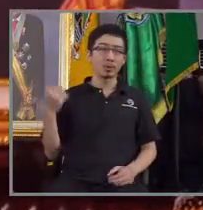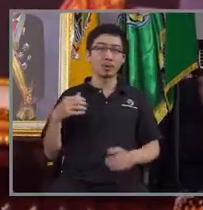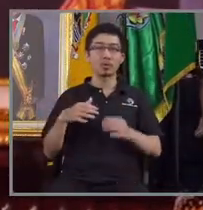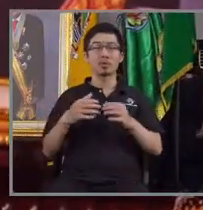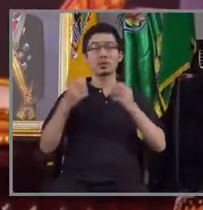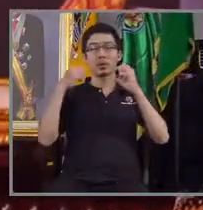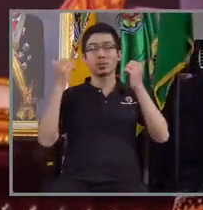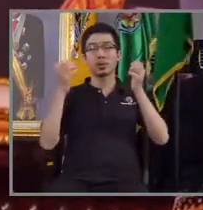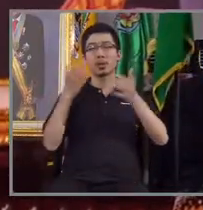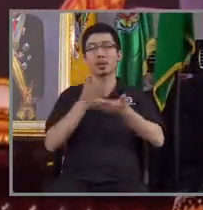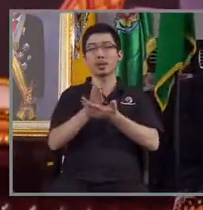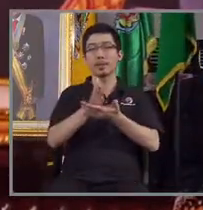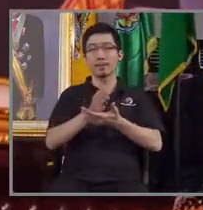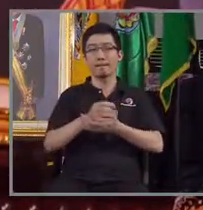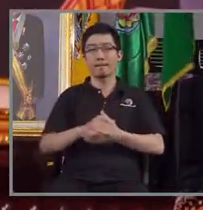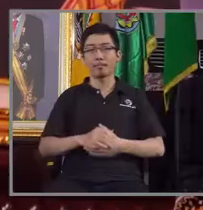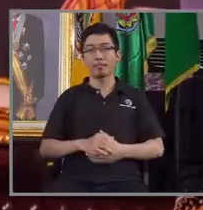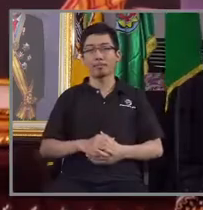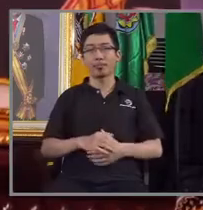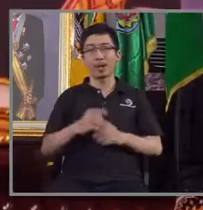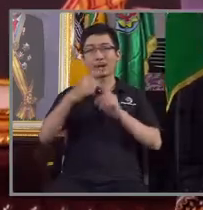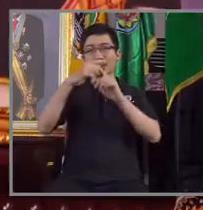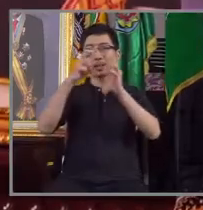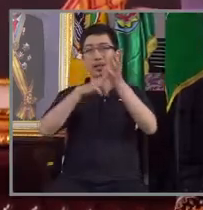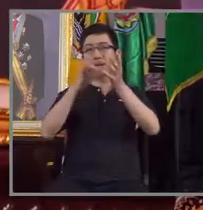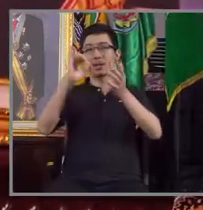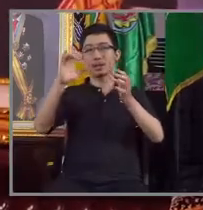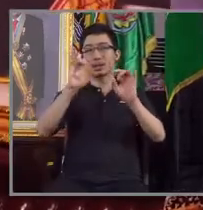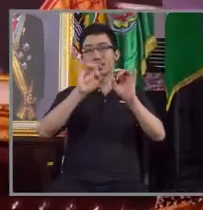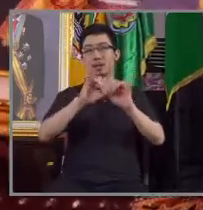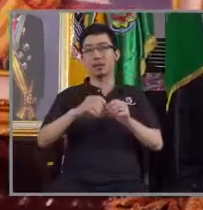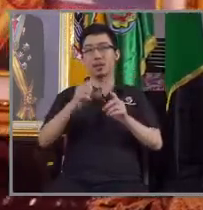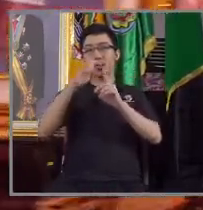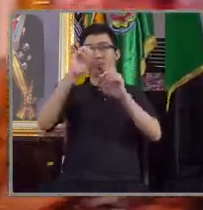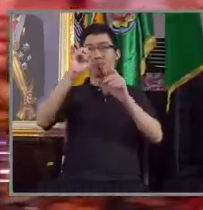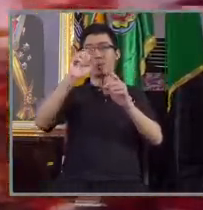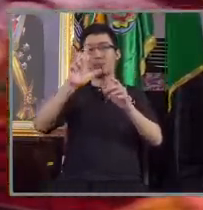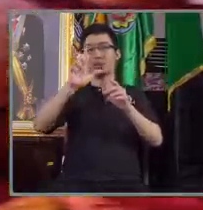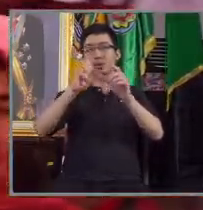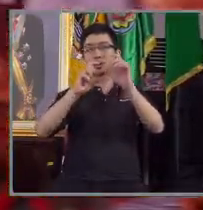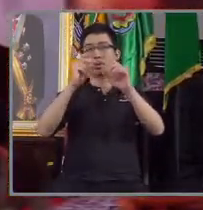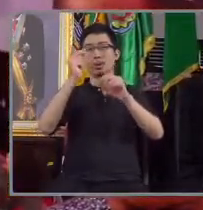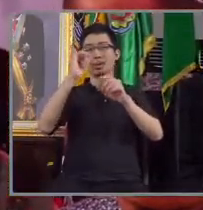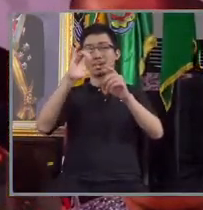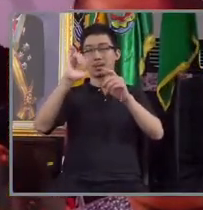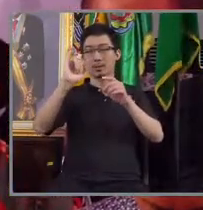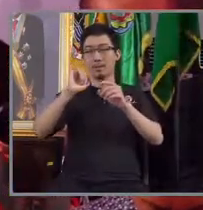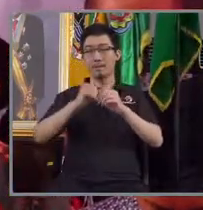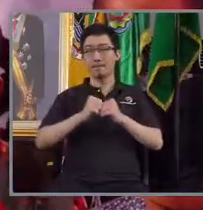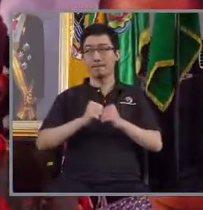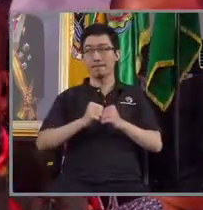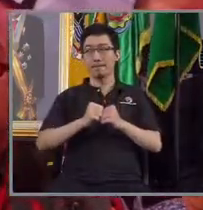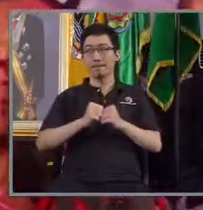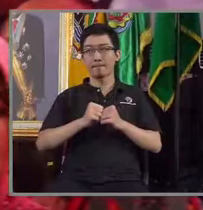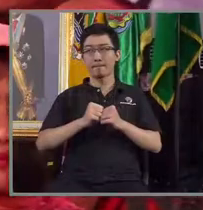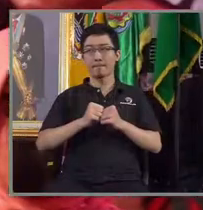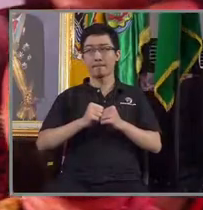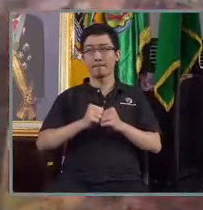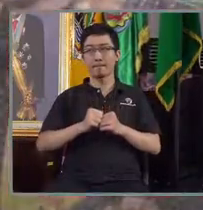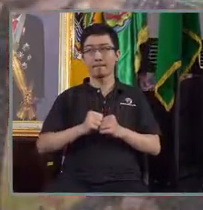para pejabat TNI Polri sipil eksekutif maupun